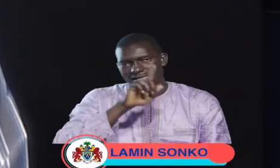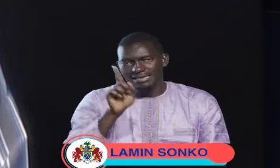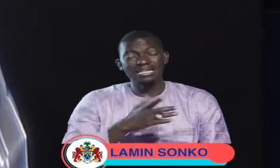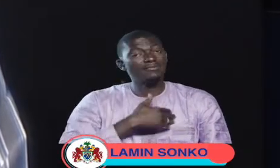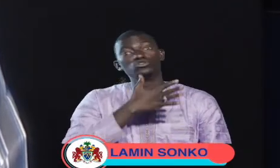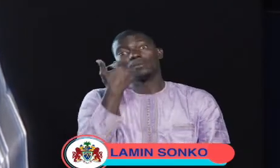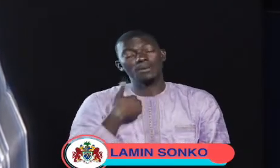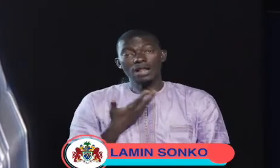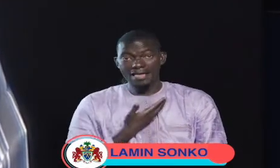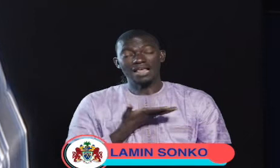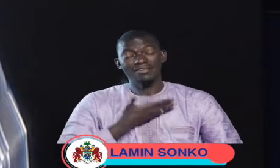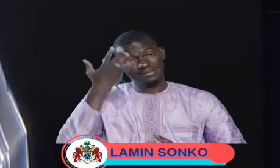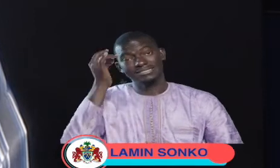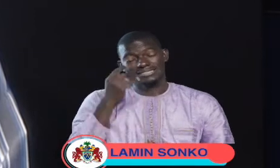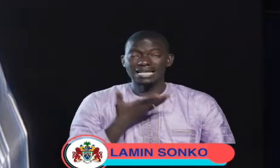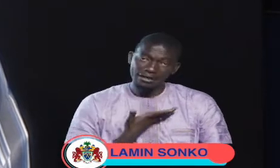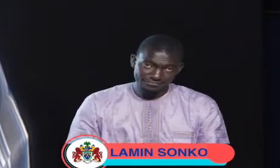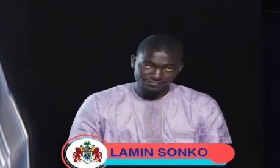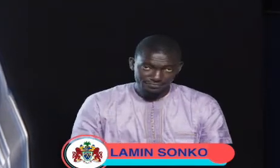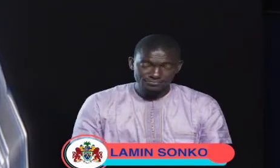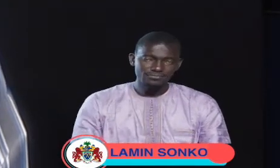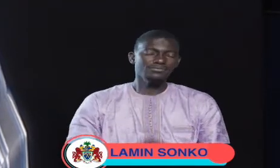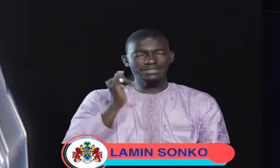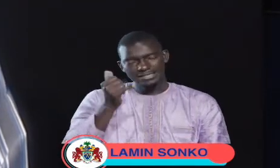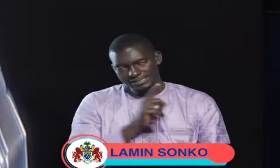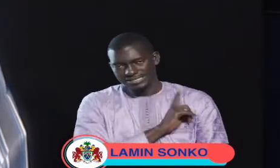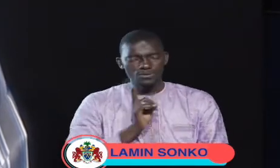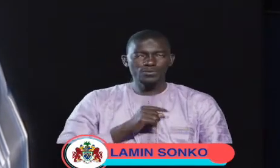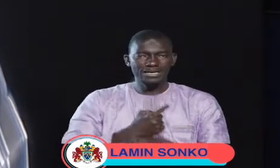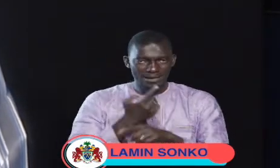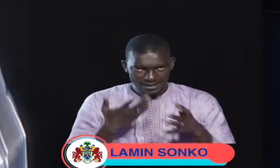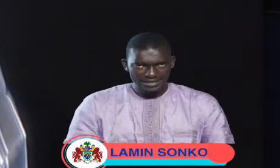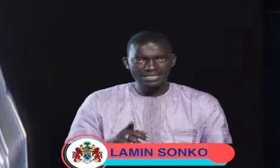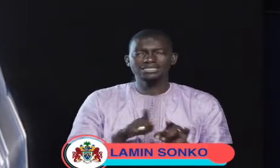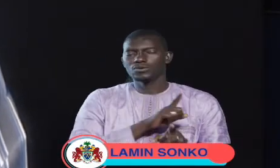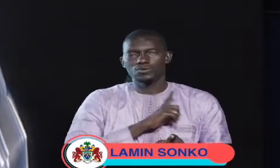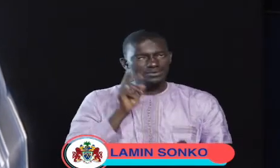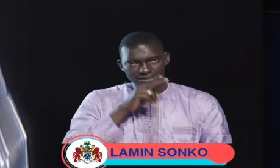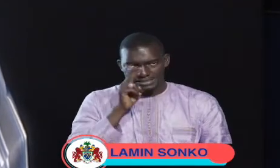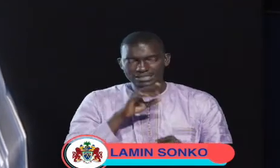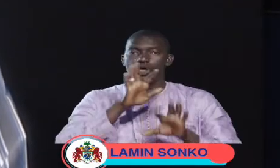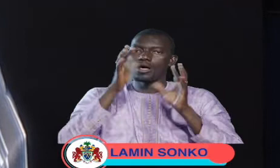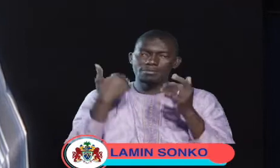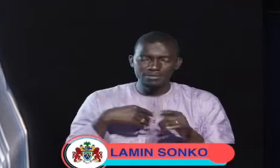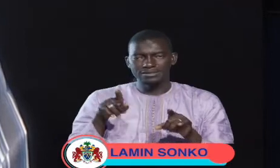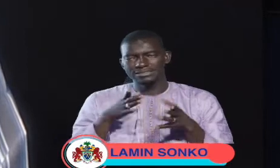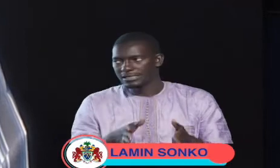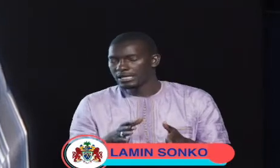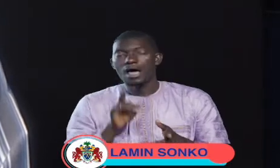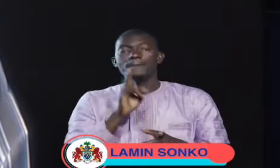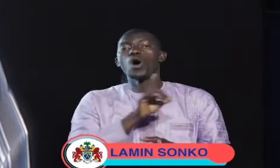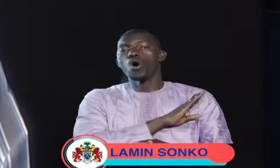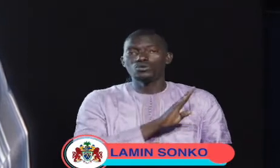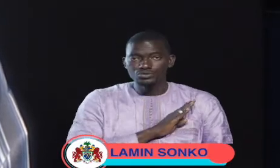e yin courant soto do ntol jang gambia nga trale nge sutra katu mo melental je mo meje television holto bari